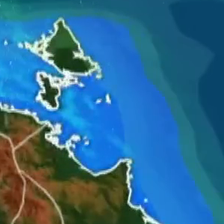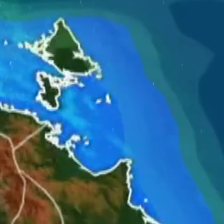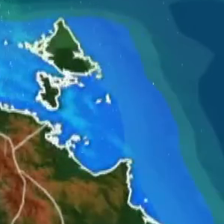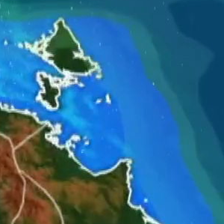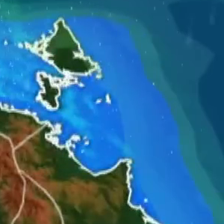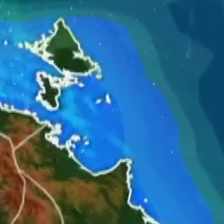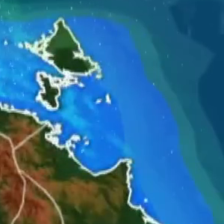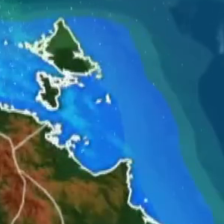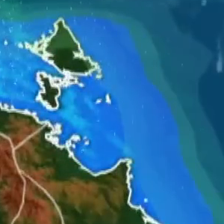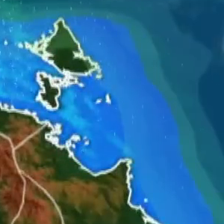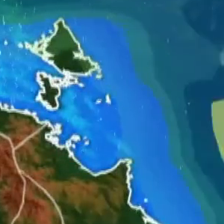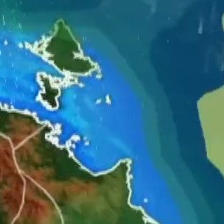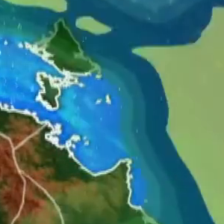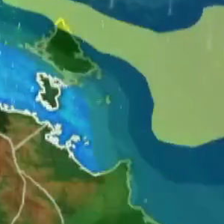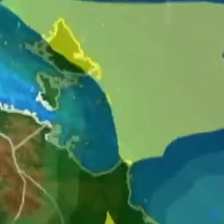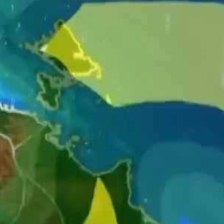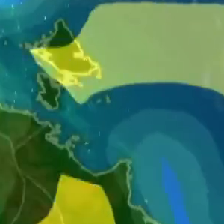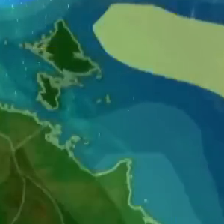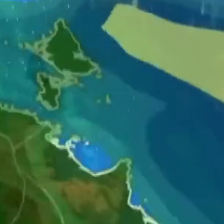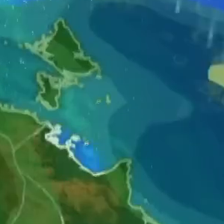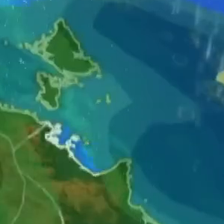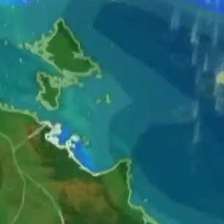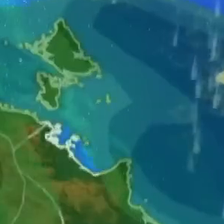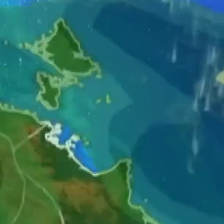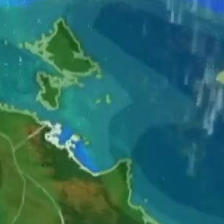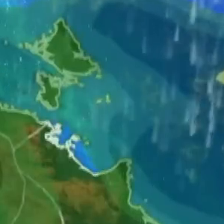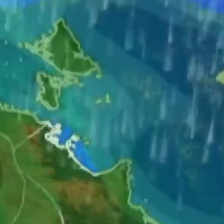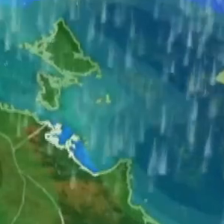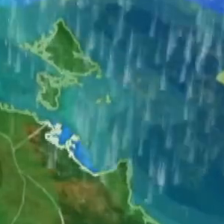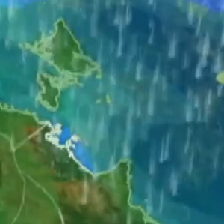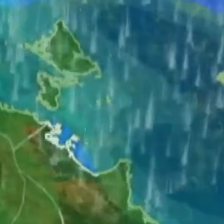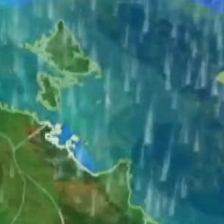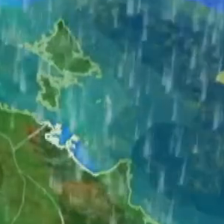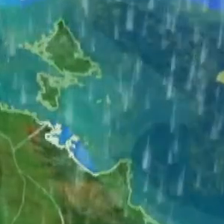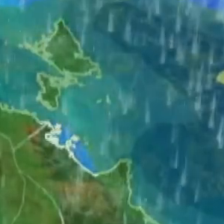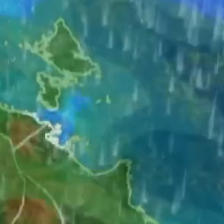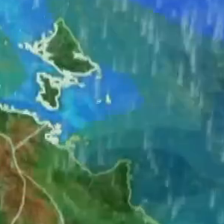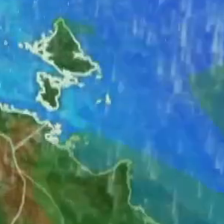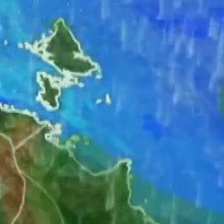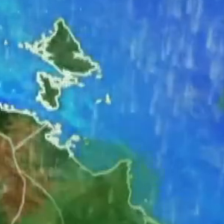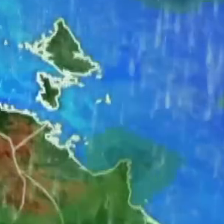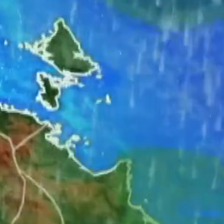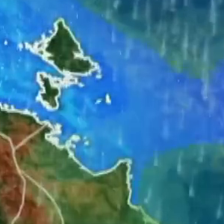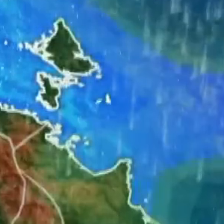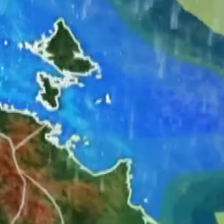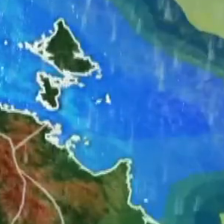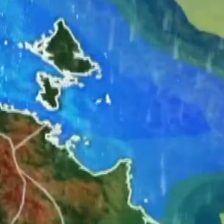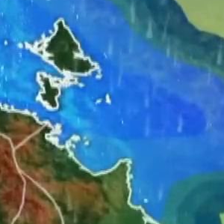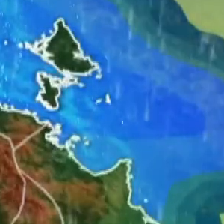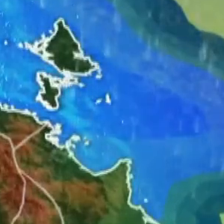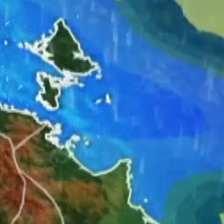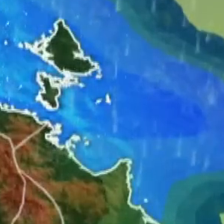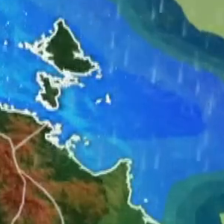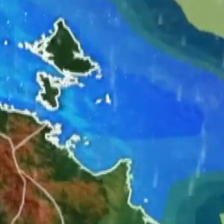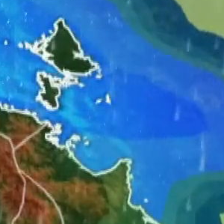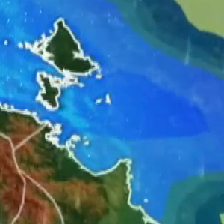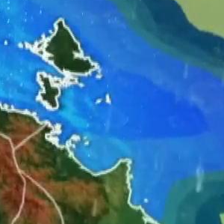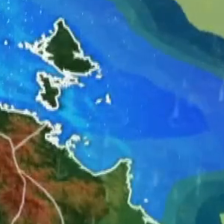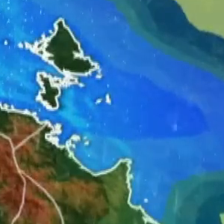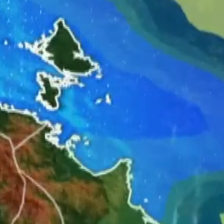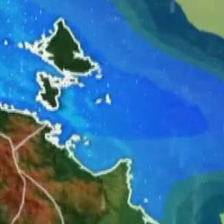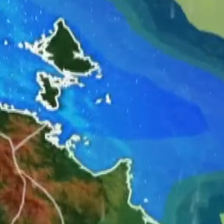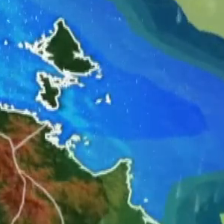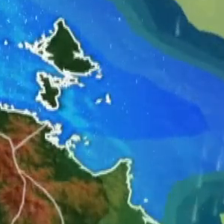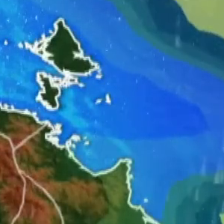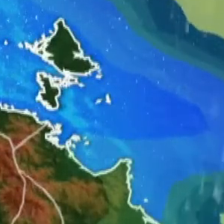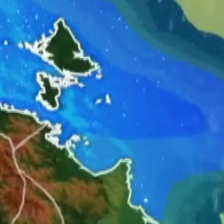sa ITZZ at mababawasan po ito pagsapit ng hapon o ng tanghali hanggang hapon. Maulan ulit pagsapit ng gabi lalo